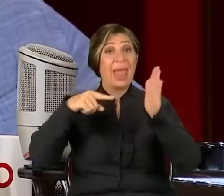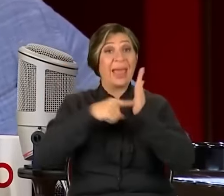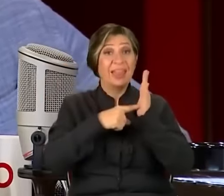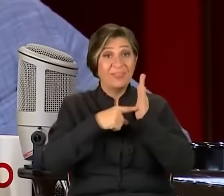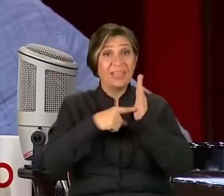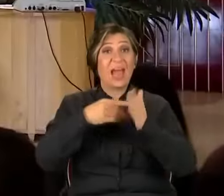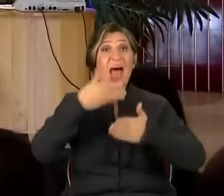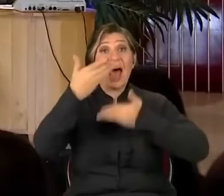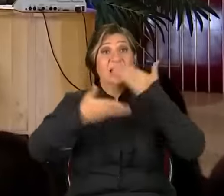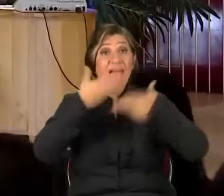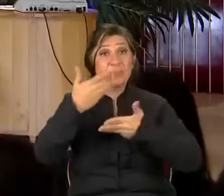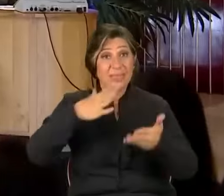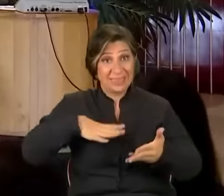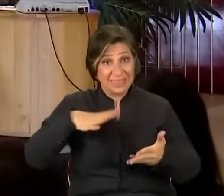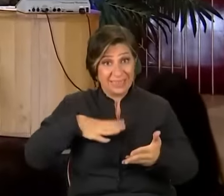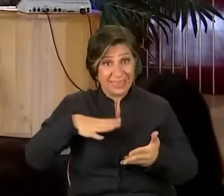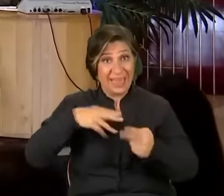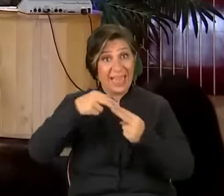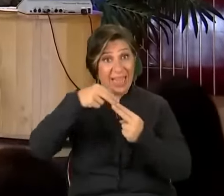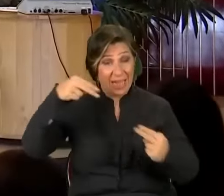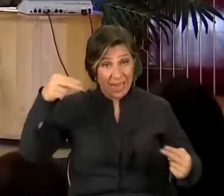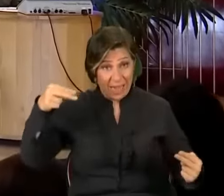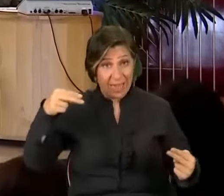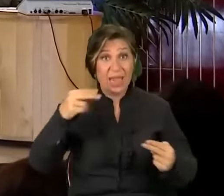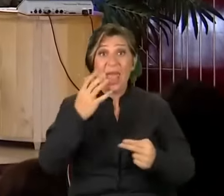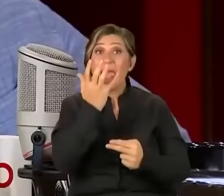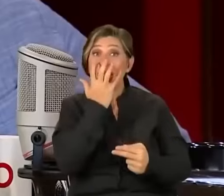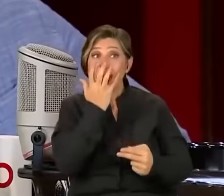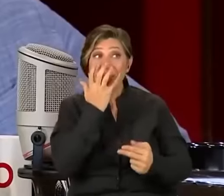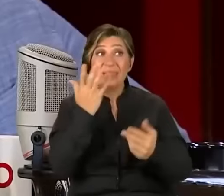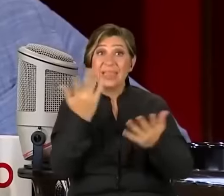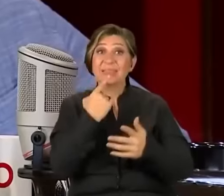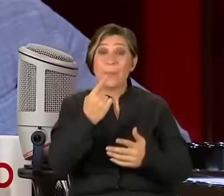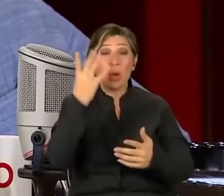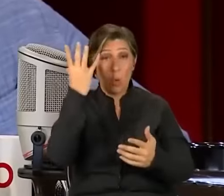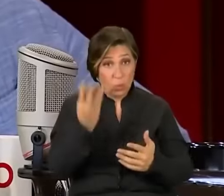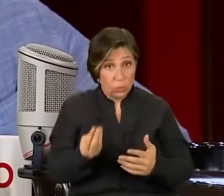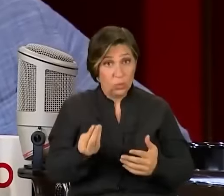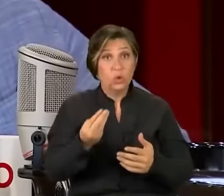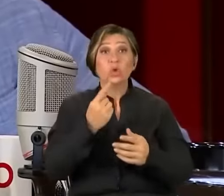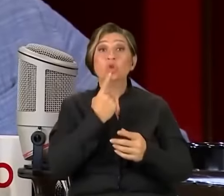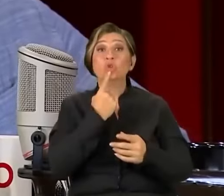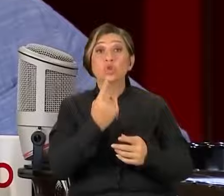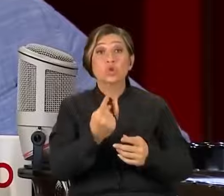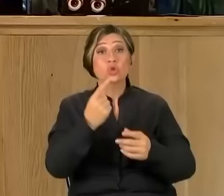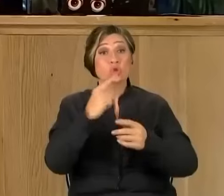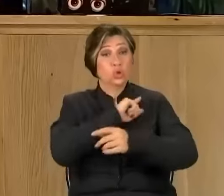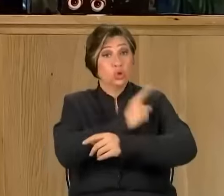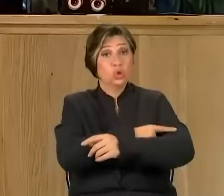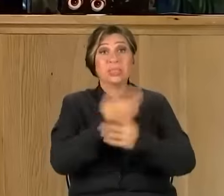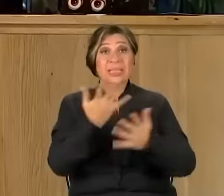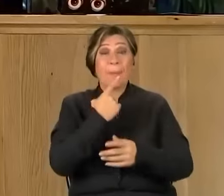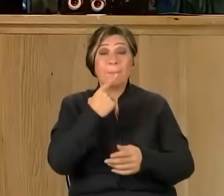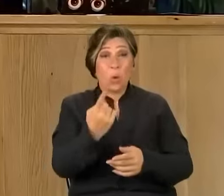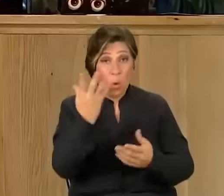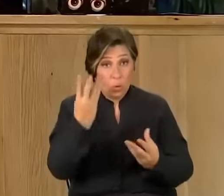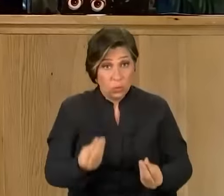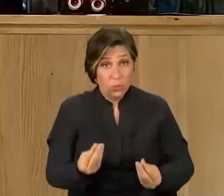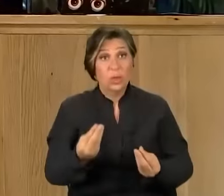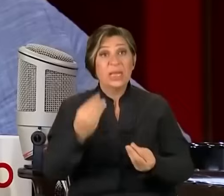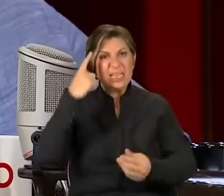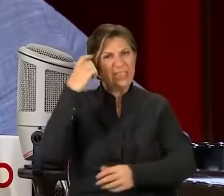amacının, anlatmak istediği hikayelerin, edebiyatın ne demek olduğunu, sözün gücünün ne demek olduğunu bir